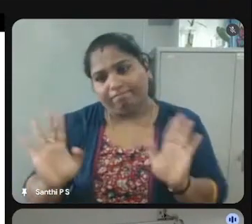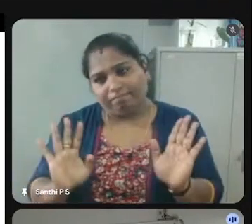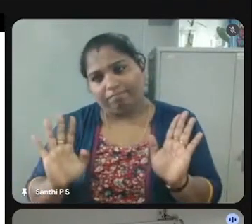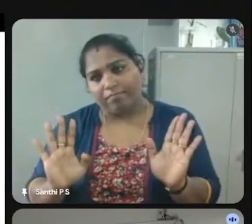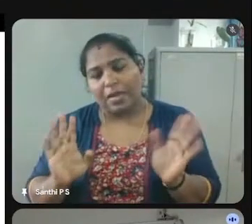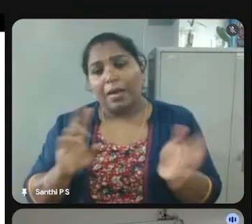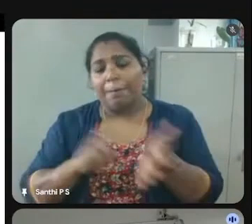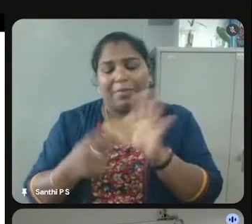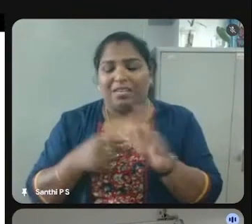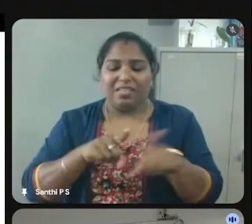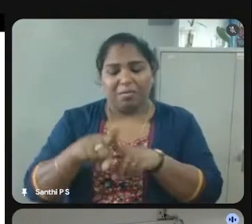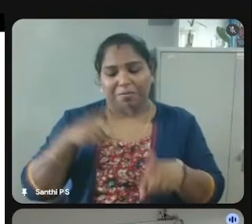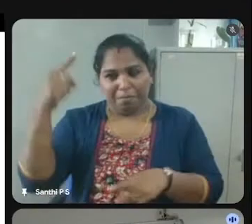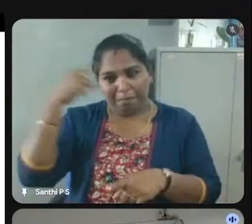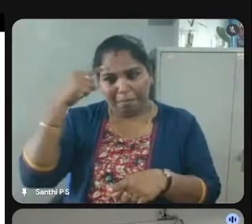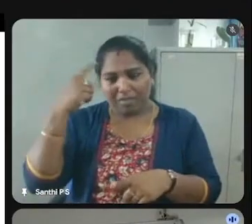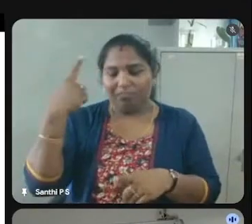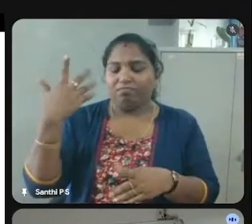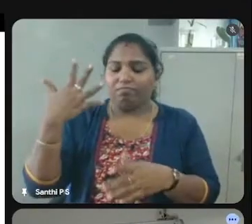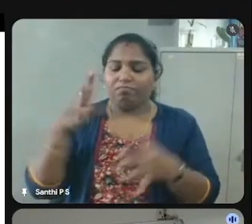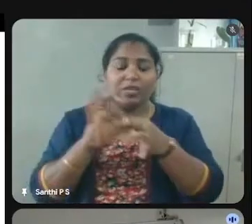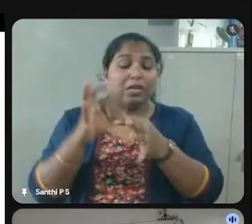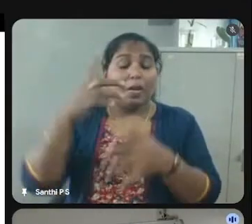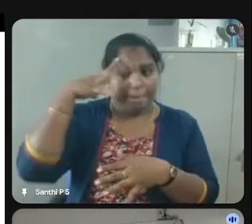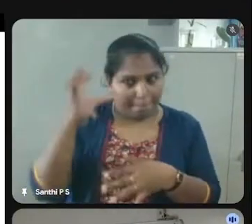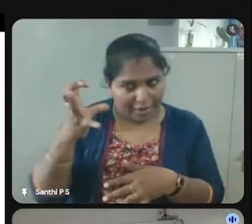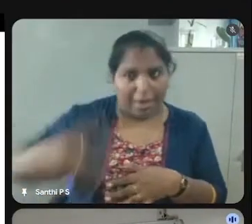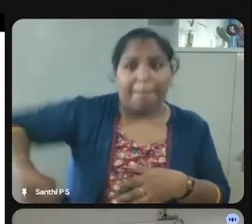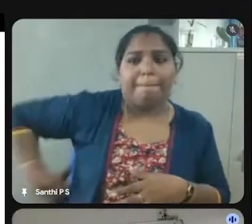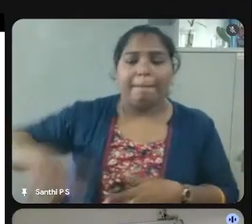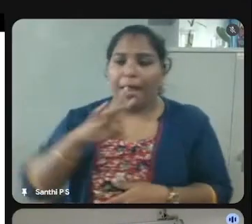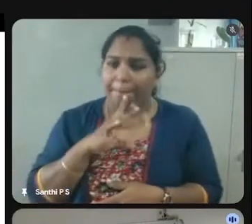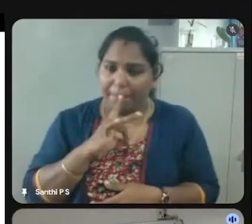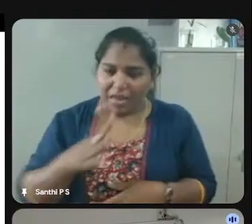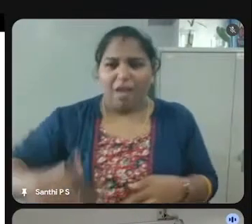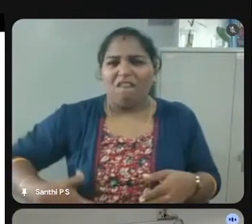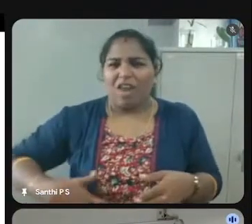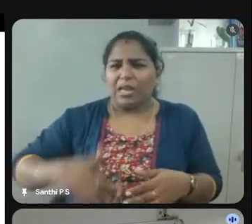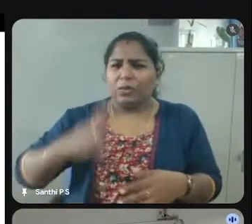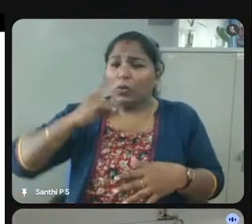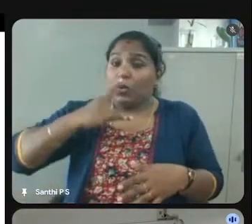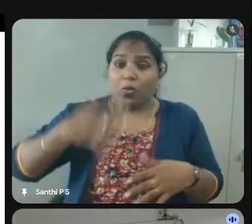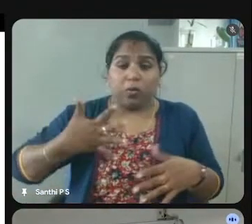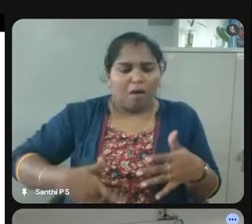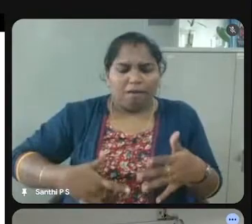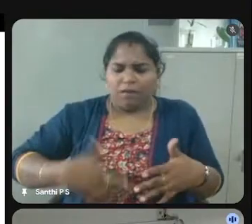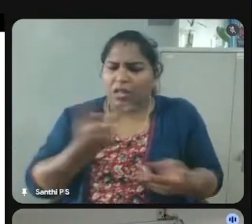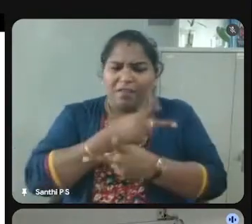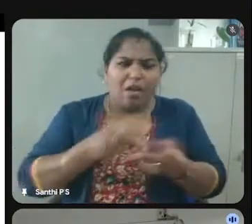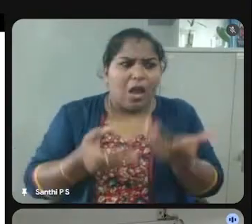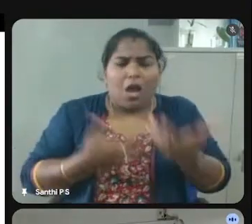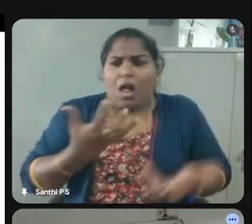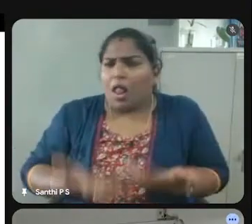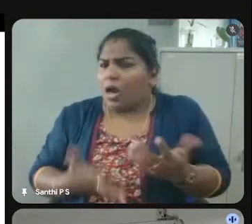അകാരണമായിട്ടുള്ള വേദനകൾ, തലവേദന, മുതുകിന് വേദന, അതുപോലെ തന്നെ വയറിനെരിച്ചില്, ഇങ്ങനെയുള്ള കാര്യങ്ങളൊക്കെ വരാം. നമ്മൾ എത്ര തന്നെ